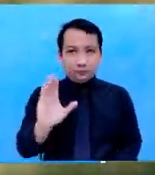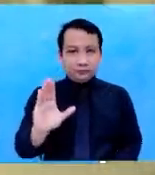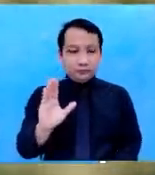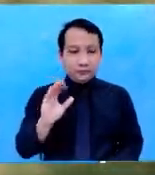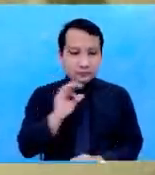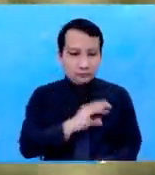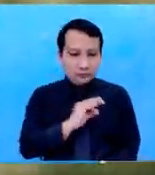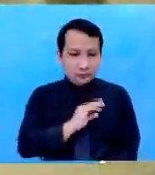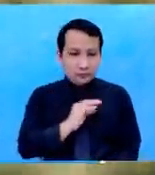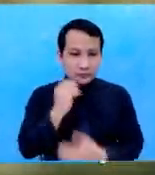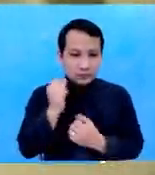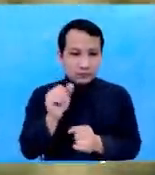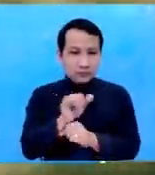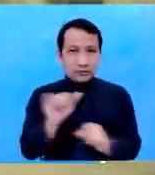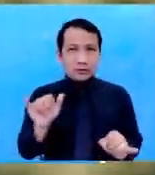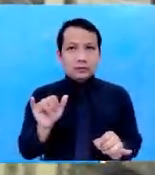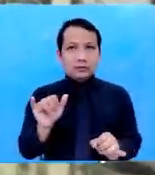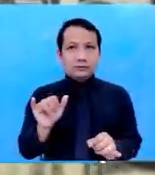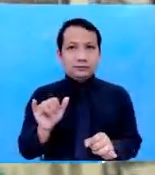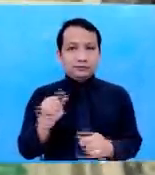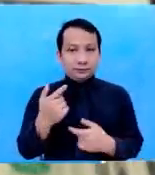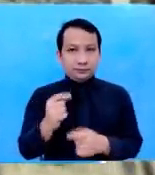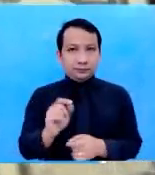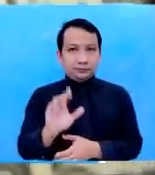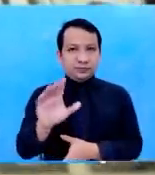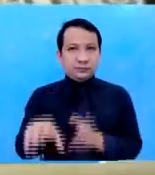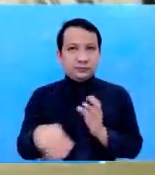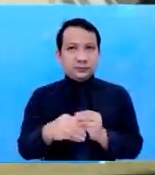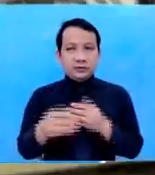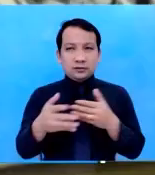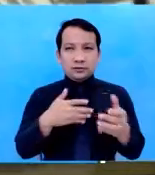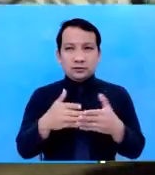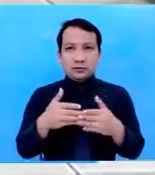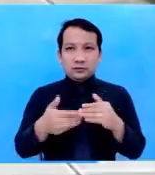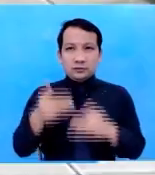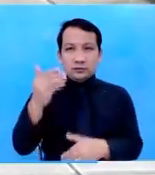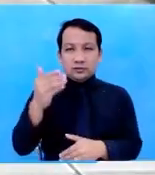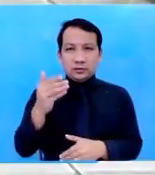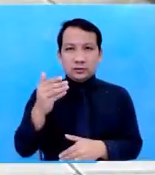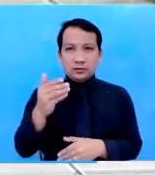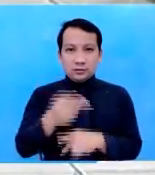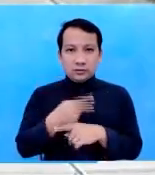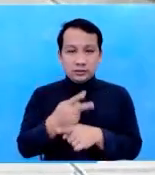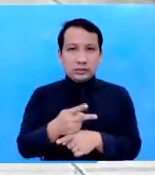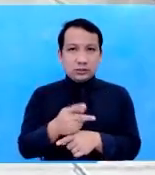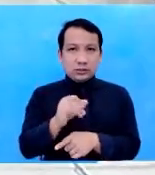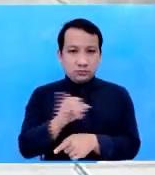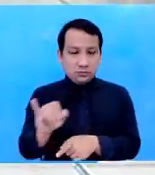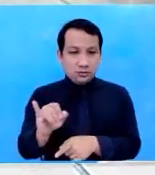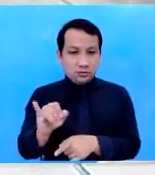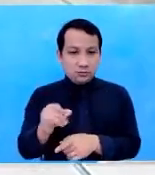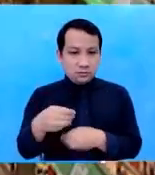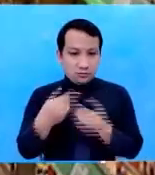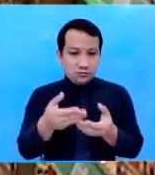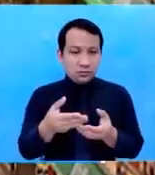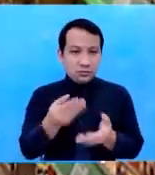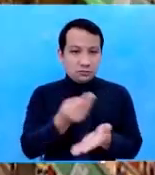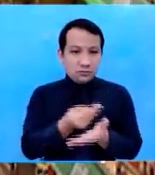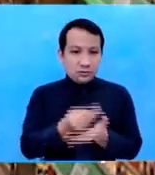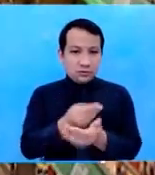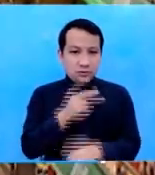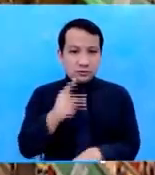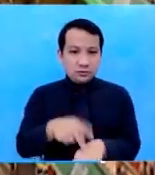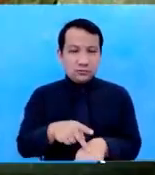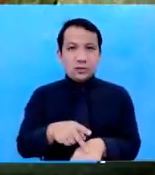paglakas ng dolyar, umaaray din. Kahit kasi mas malaki ang halaga ng palitan, kung magpapadala sila ng pera sa Pilipinas, lumalaki